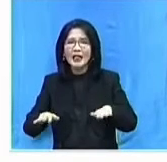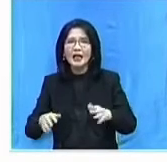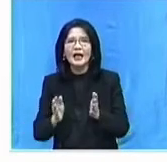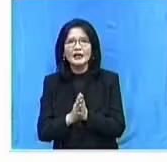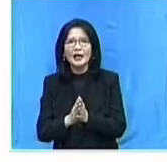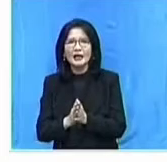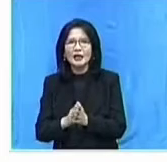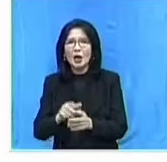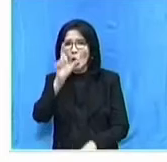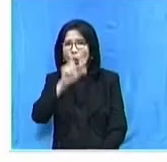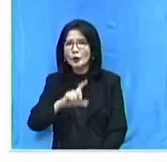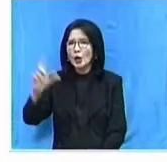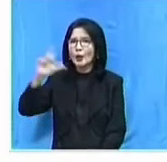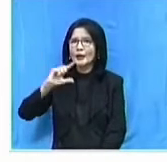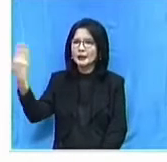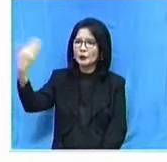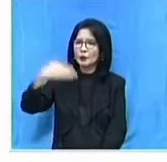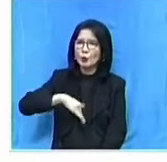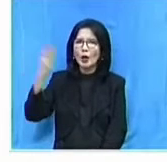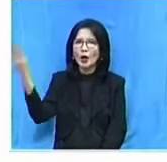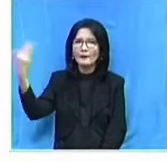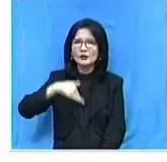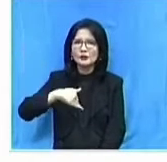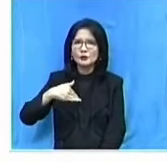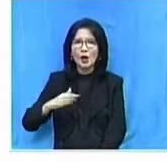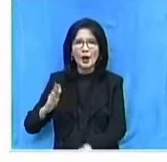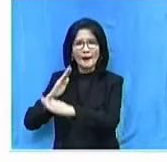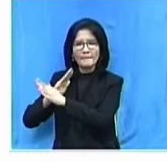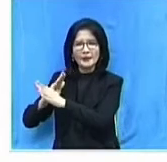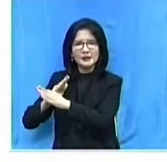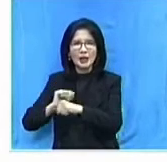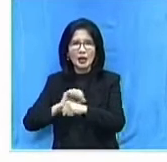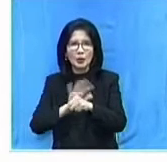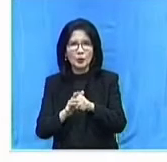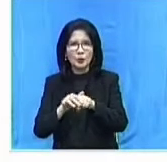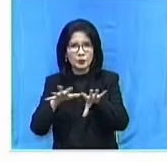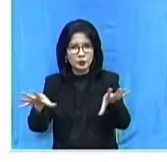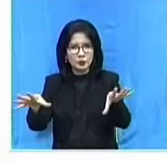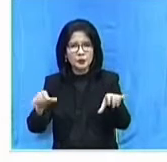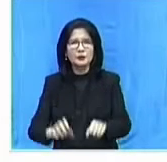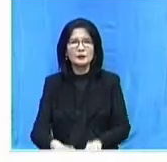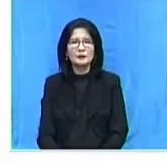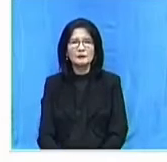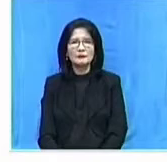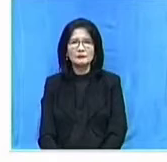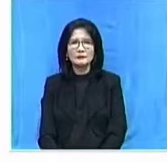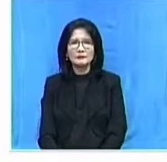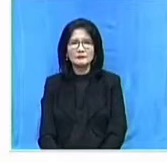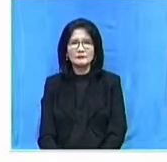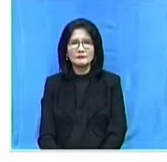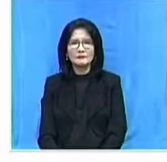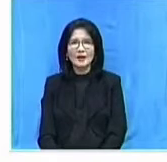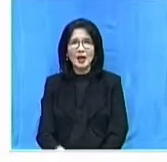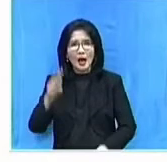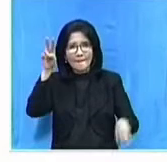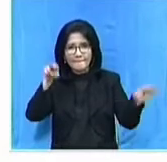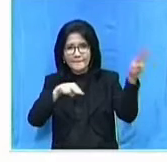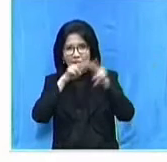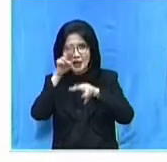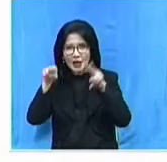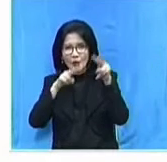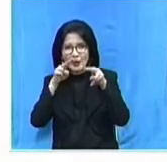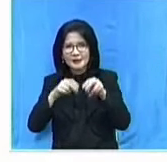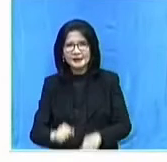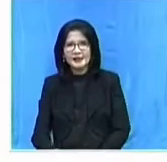pergerakan orang asing di Indonesia dalam mencegah penyebaran profit 1914 wawasan